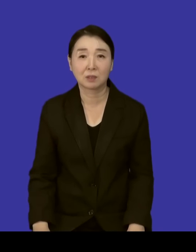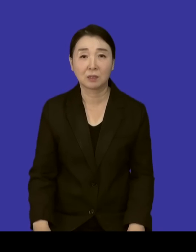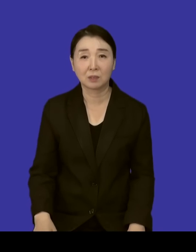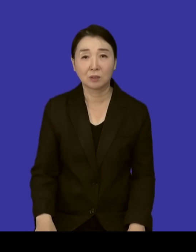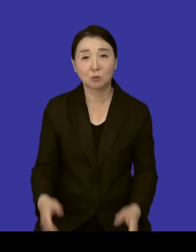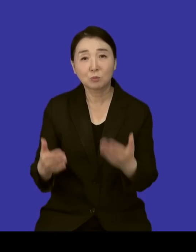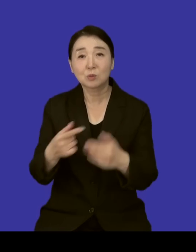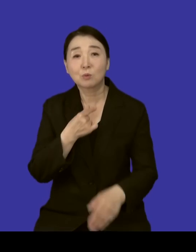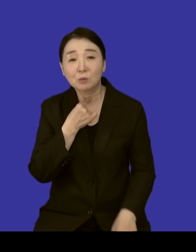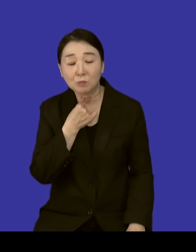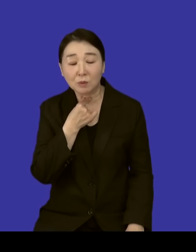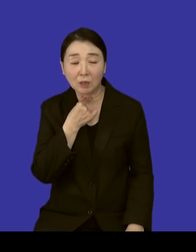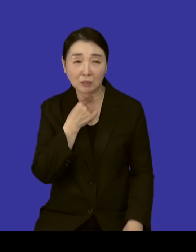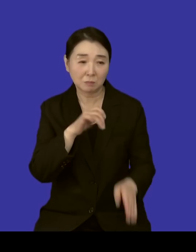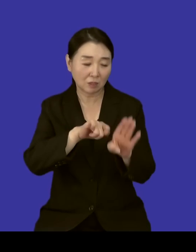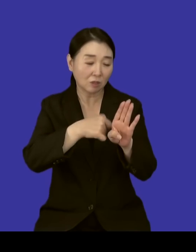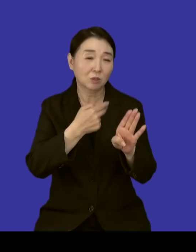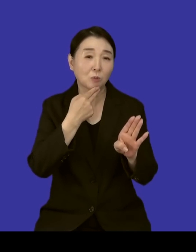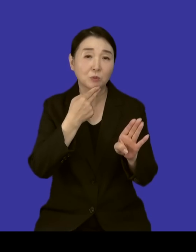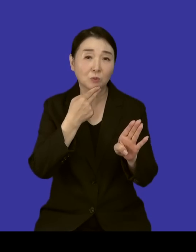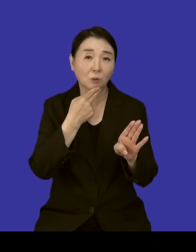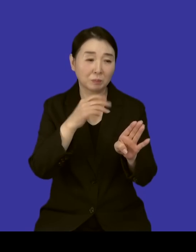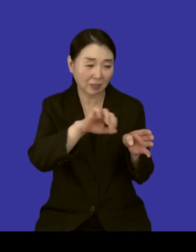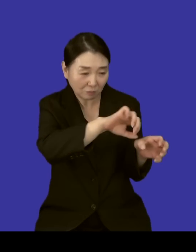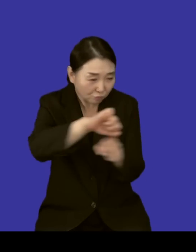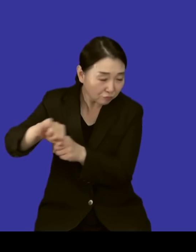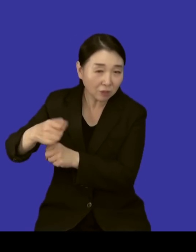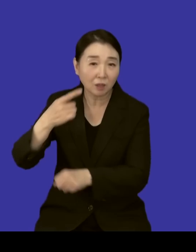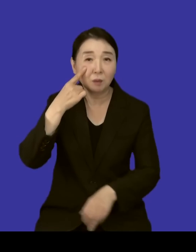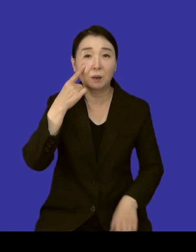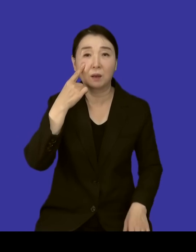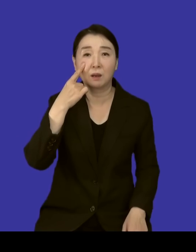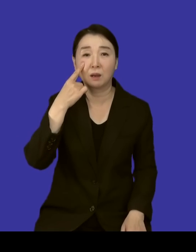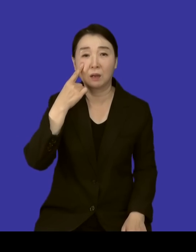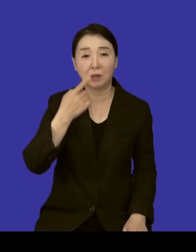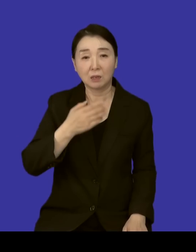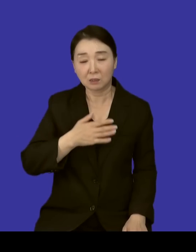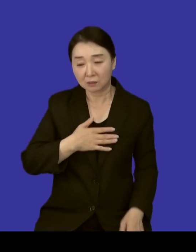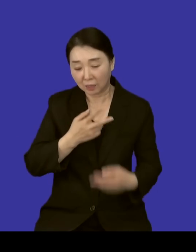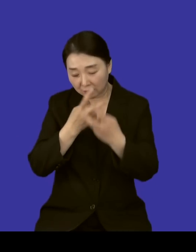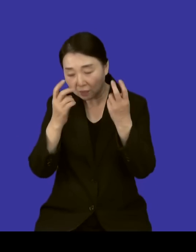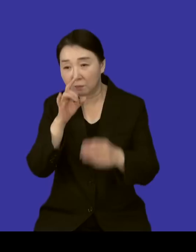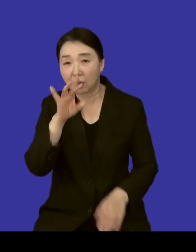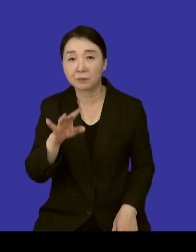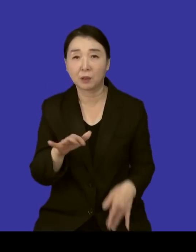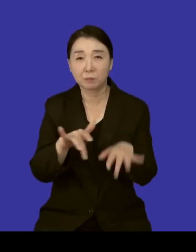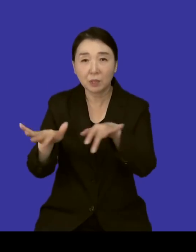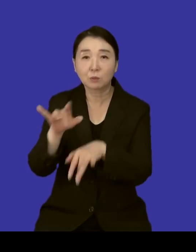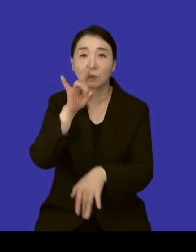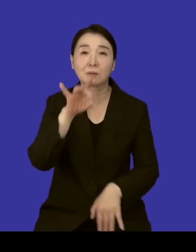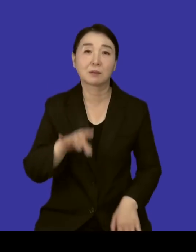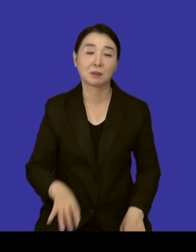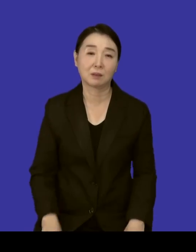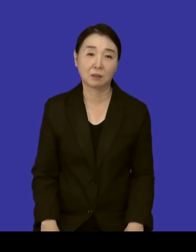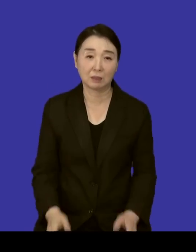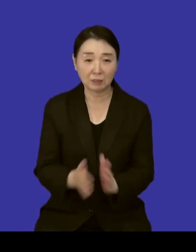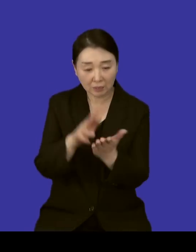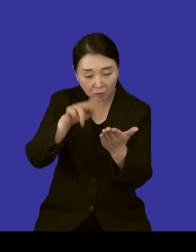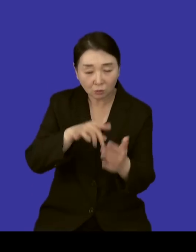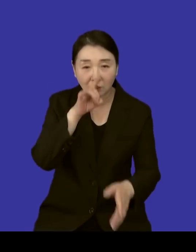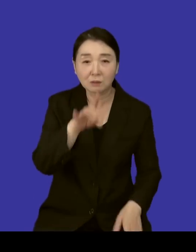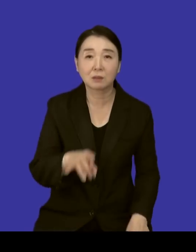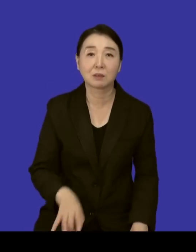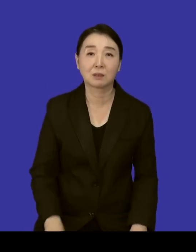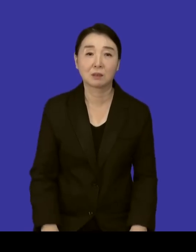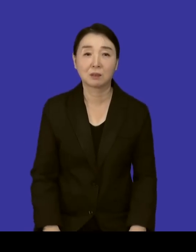그 미닫이 문 이런 예, 예. 거 문을 와장창 열어 제끼면 그때 제가 잠을 자도 안 되고 피아노를 쳐도 안 되고 책을 봐도 안